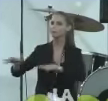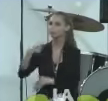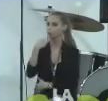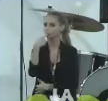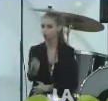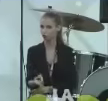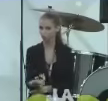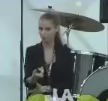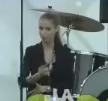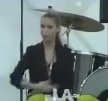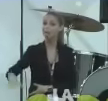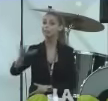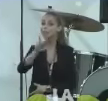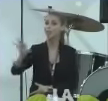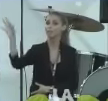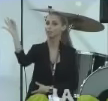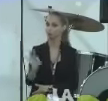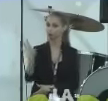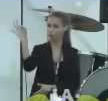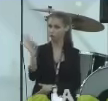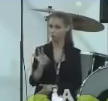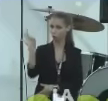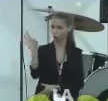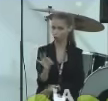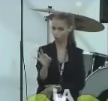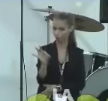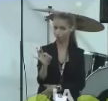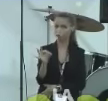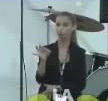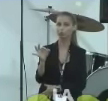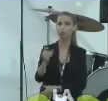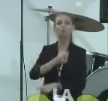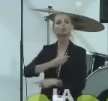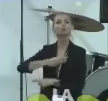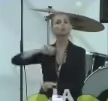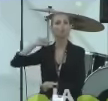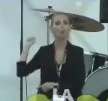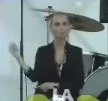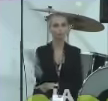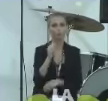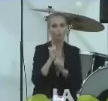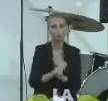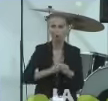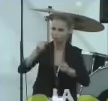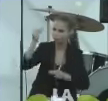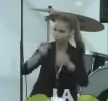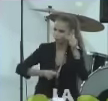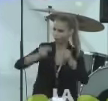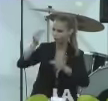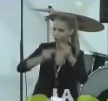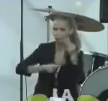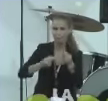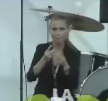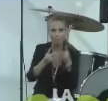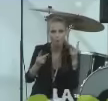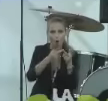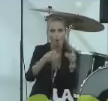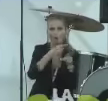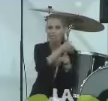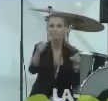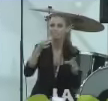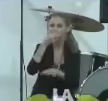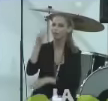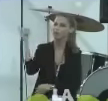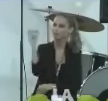allora, stando nel 3%, da un rapido conteggio tutti lo possiamo fare, significa fare altro